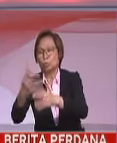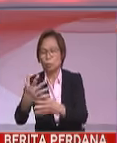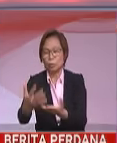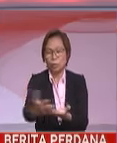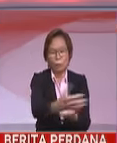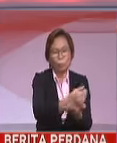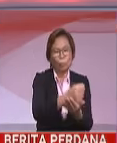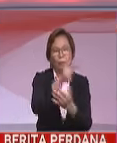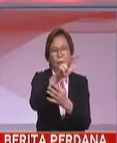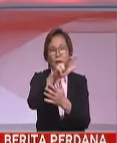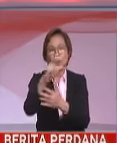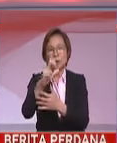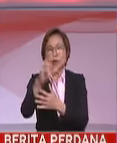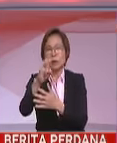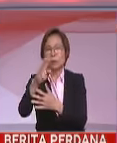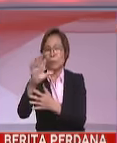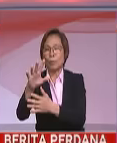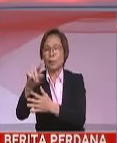mengumpul